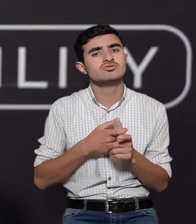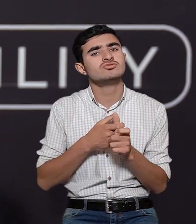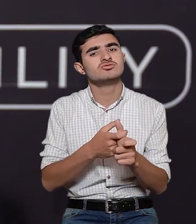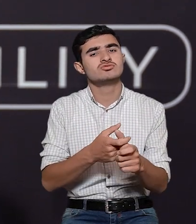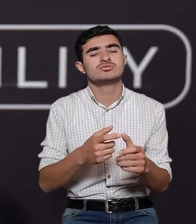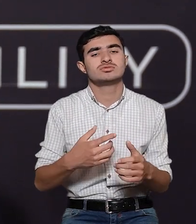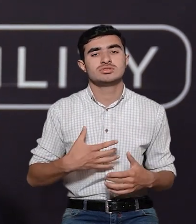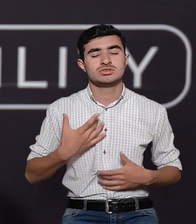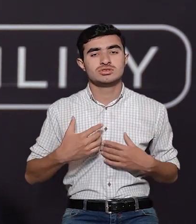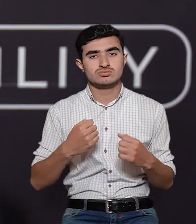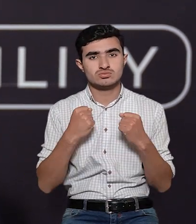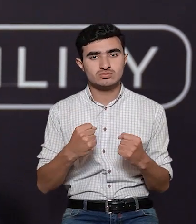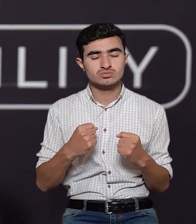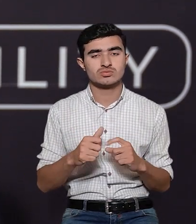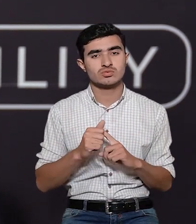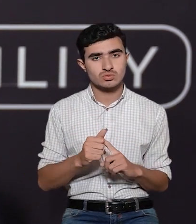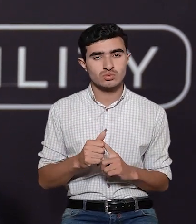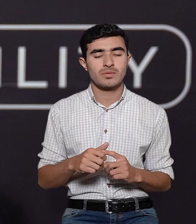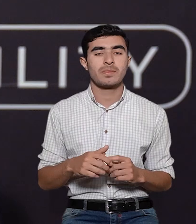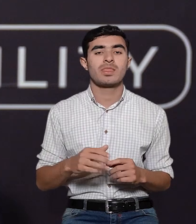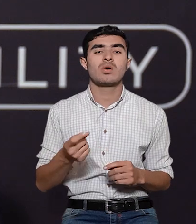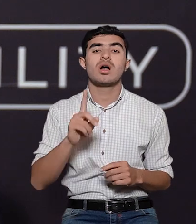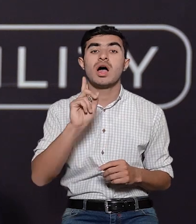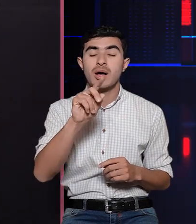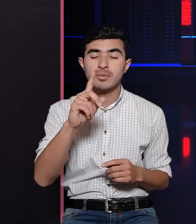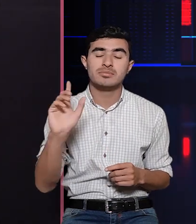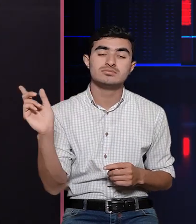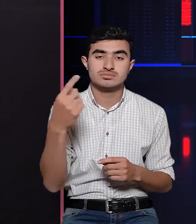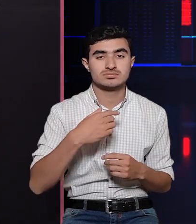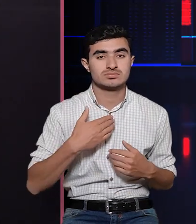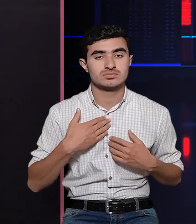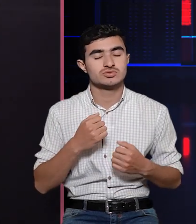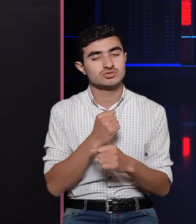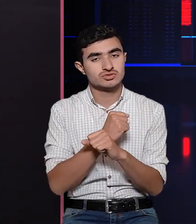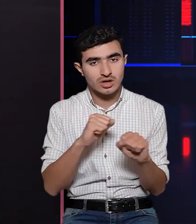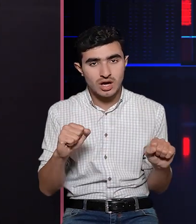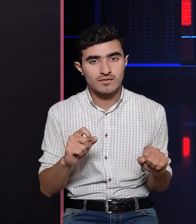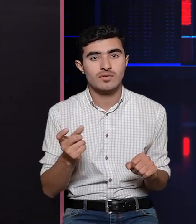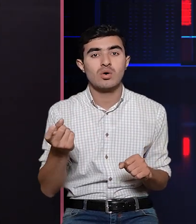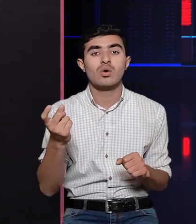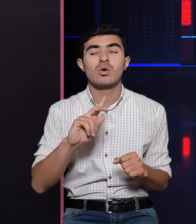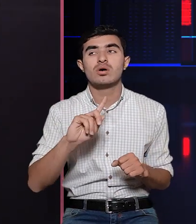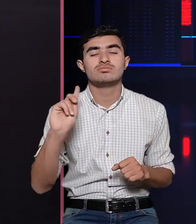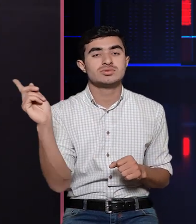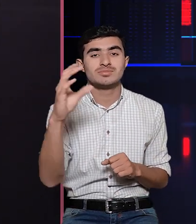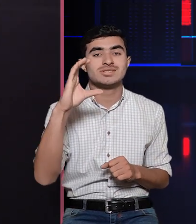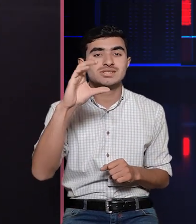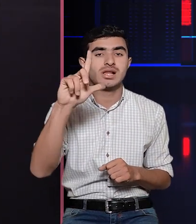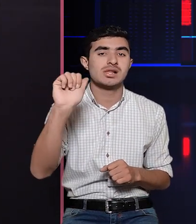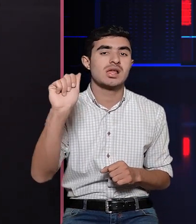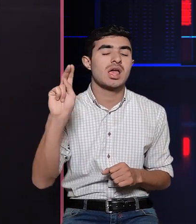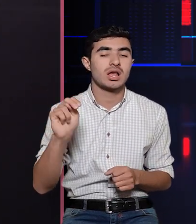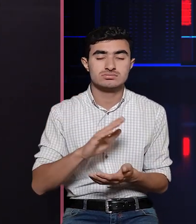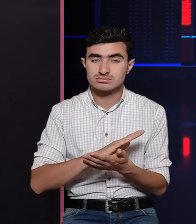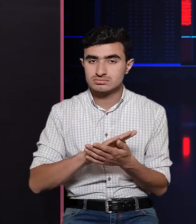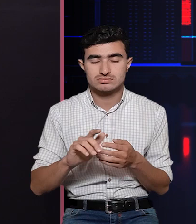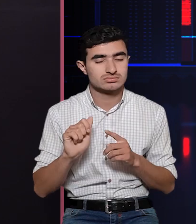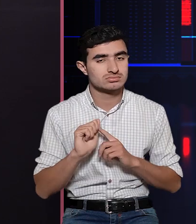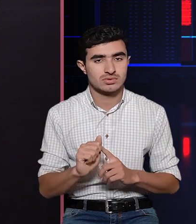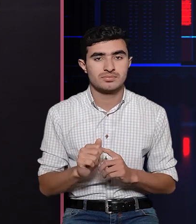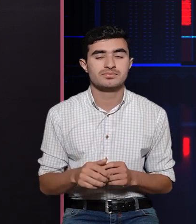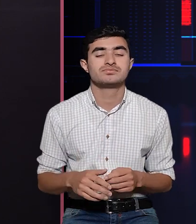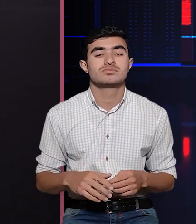کے اندر بھی ایمرجنسیز نہ ہوں, ہم ایک صحت مند زندگی گزار سکیں, ہم اپنے علاقوں کو صاف رکھ سکیں. کیونکہ دیکھیے